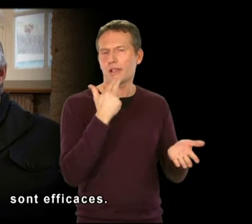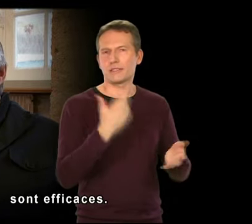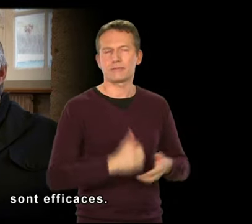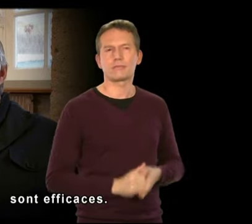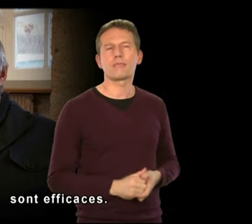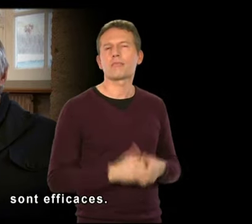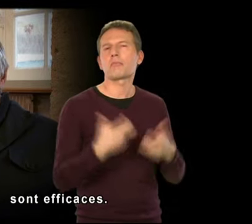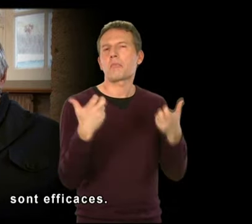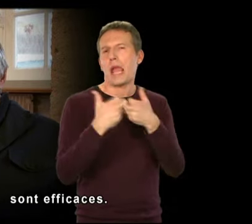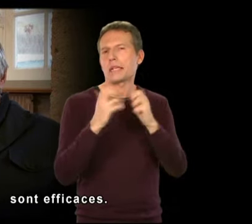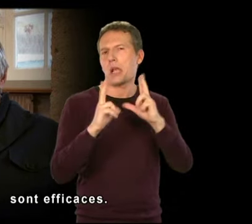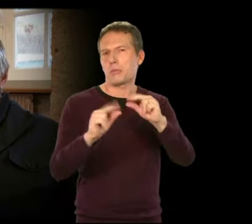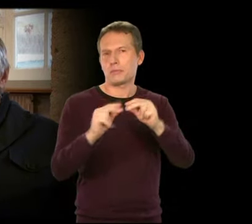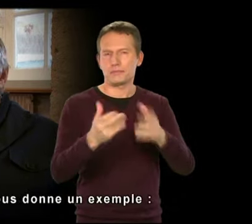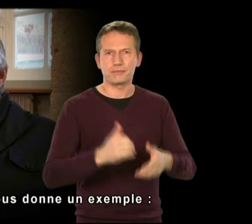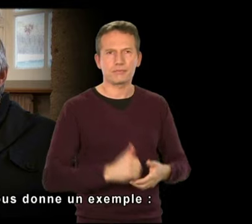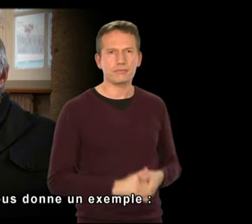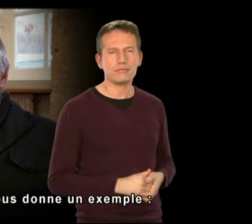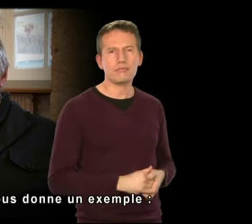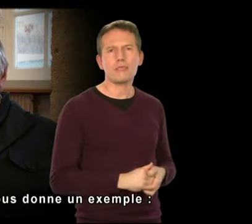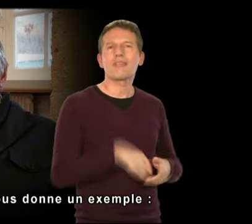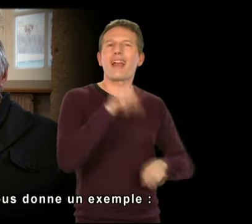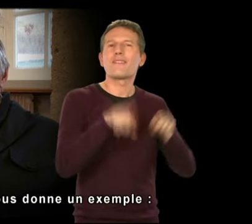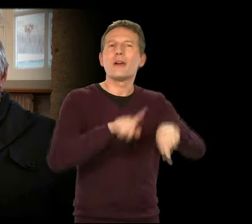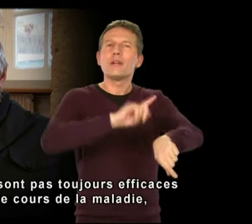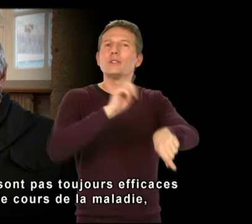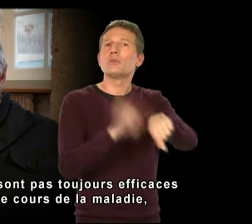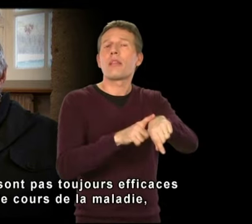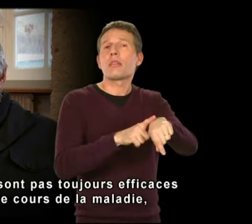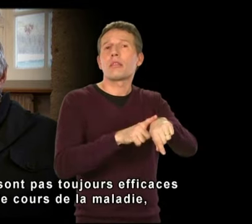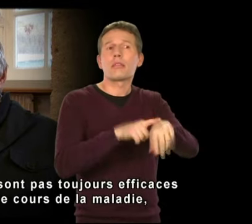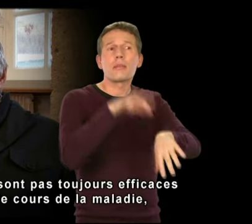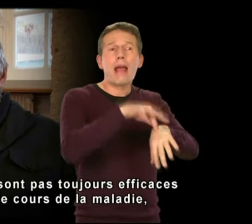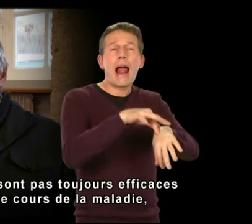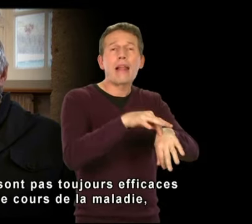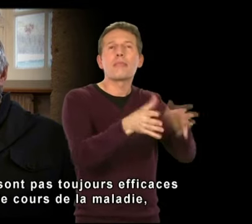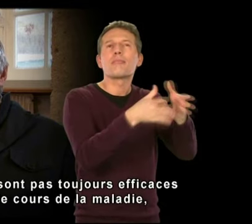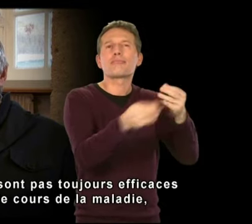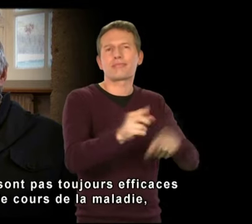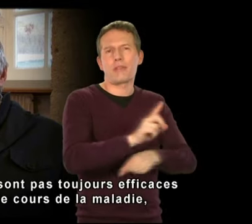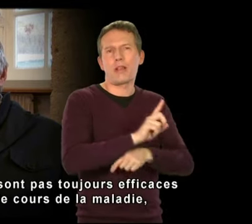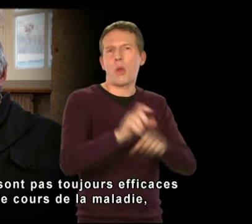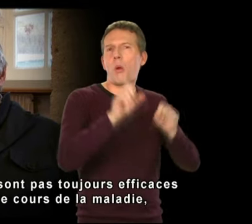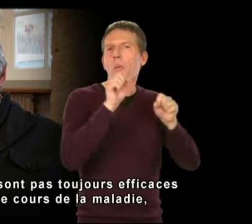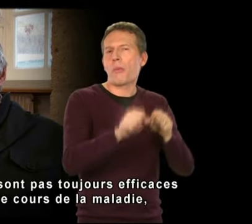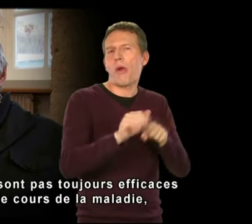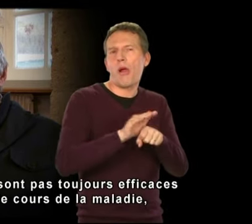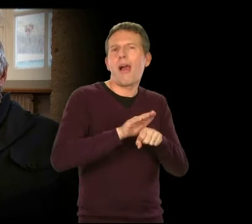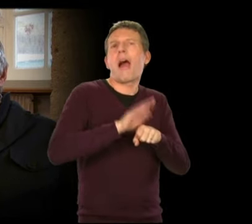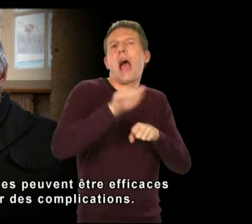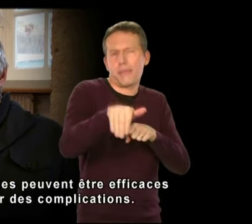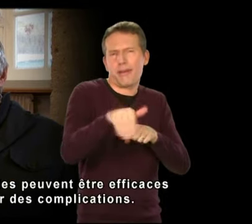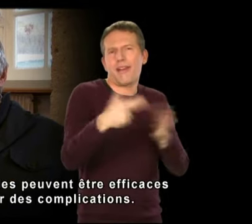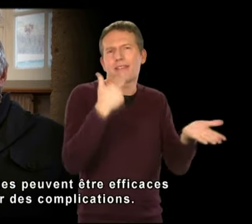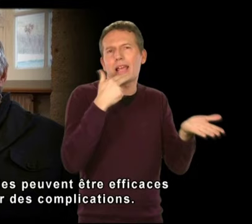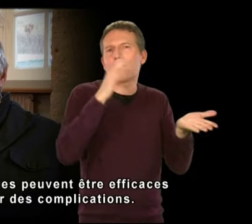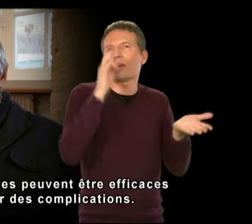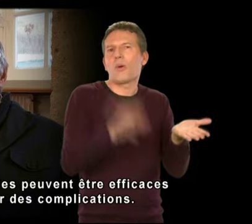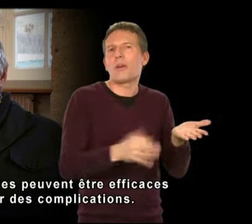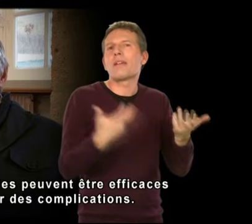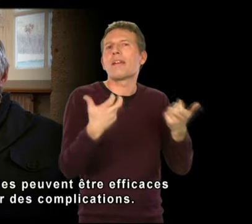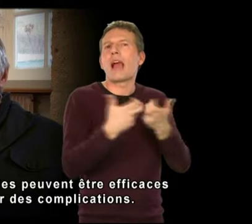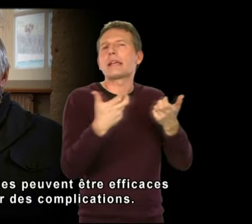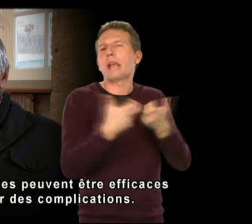sont efficaces. Je vous donne un exemple. Elles ne sont pas toujours efficaces sur le cours de la maladie, mais elles peuvent